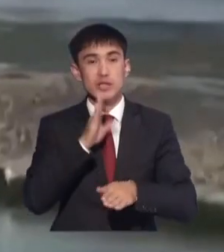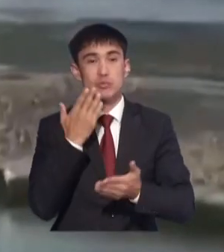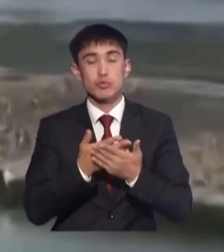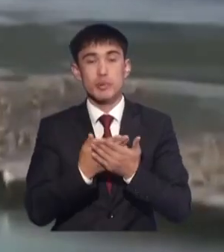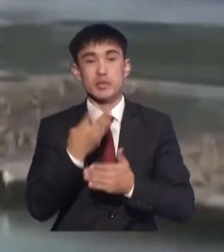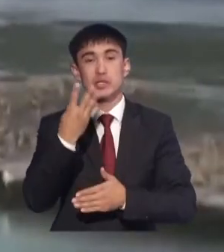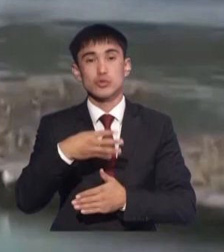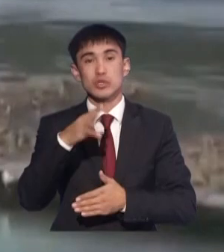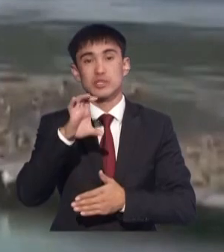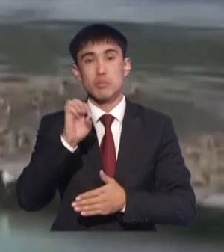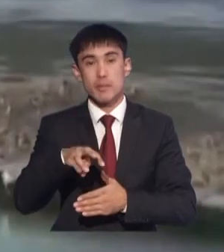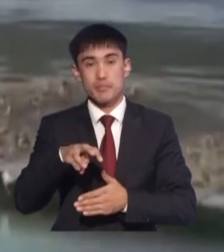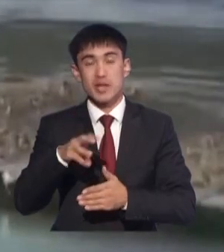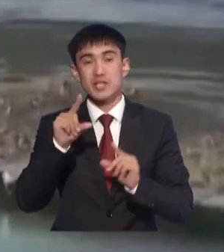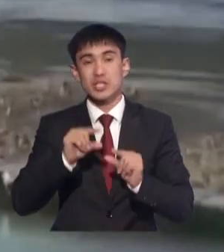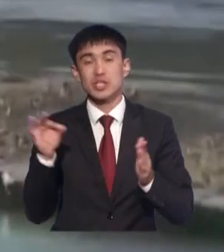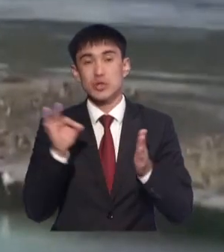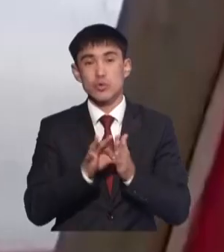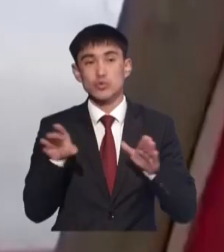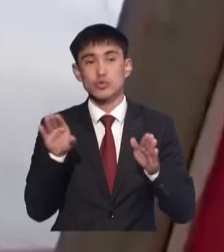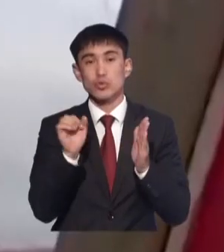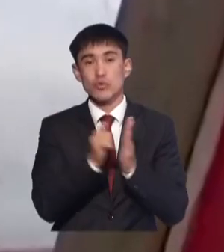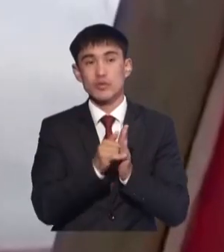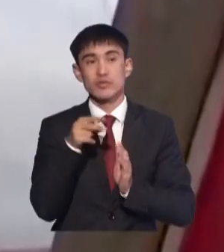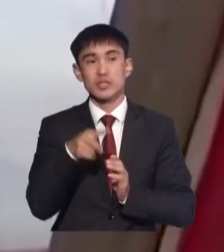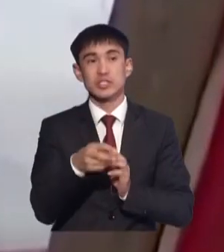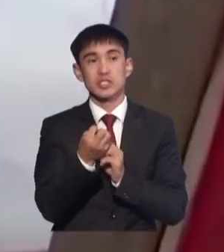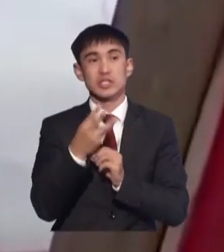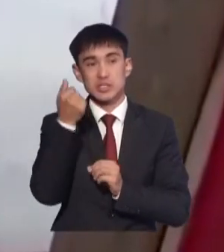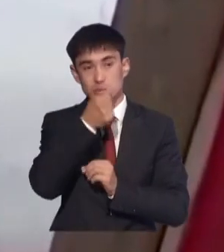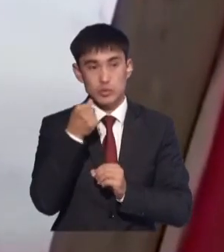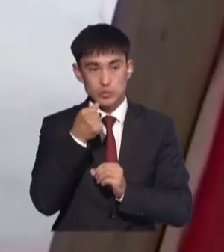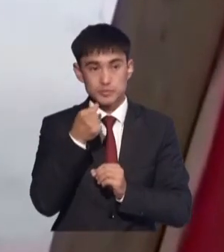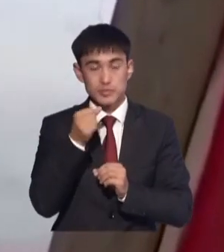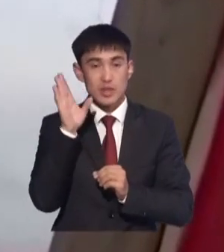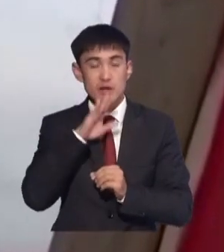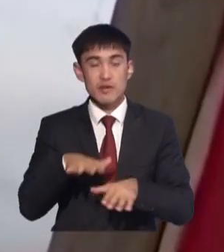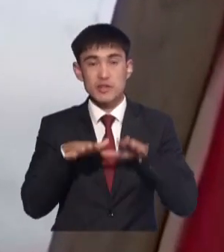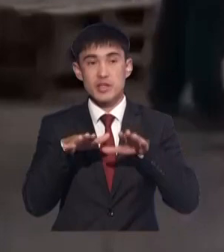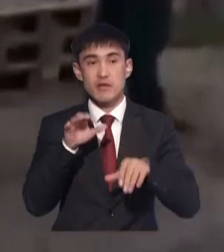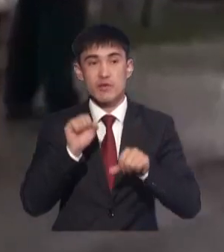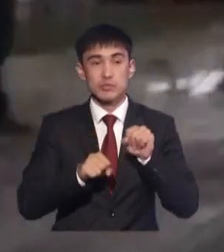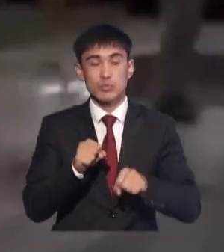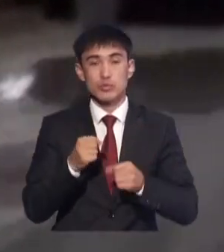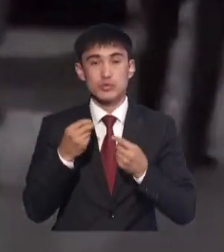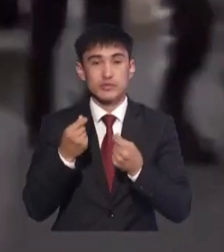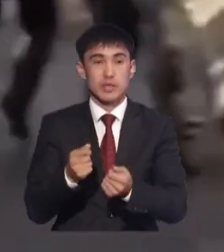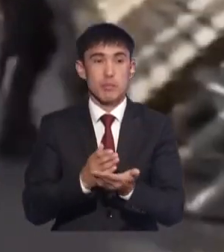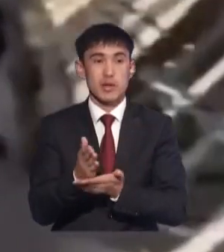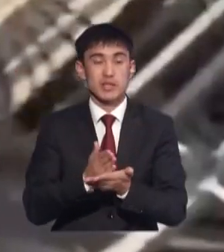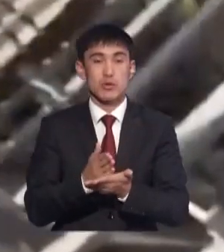примерно на 40 сантиметров ниже рекорда, установленного в 2013 году. Наводнение также оказали влияние на